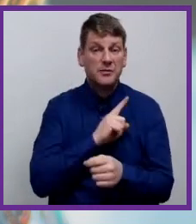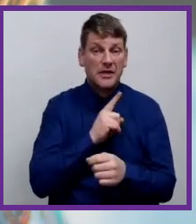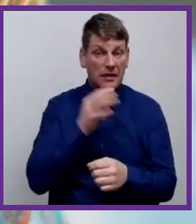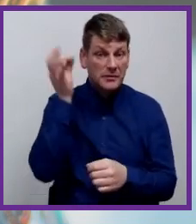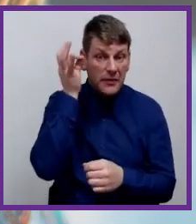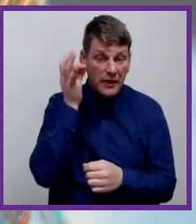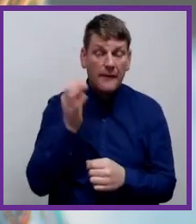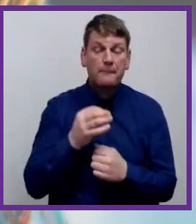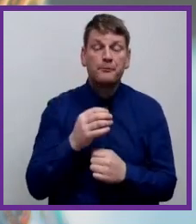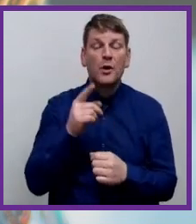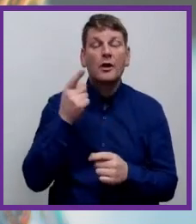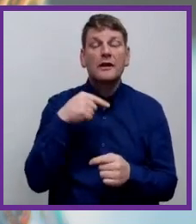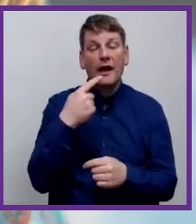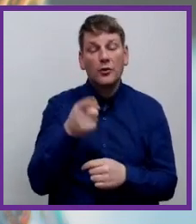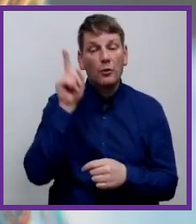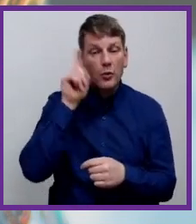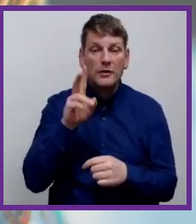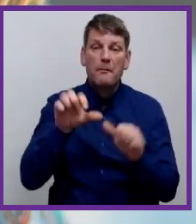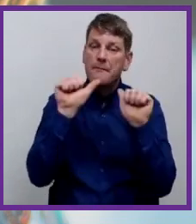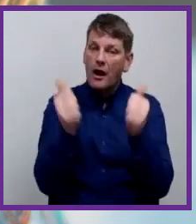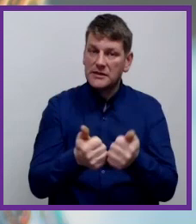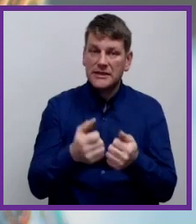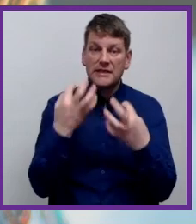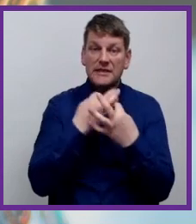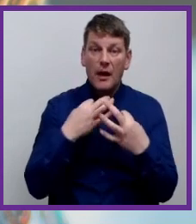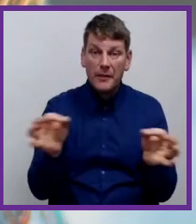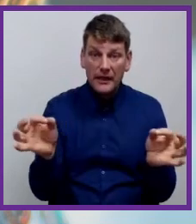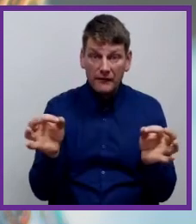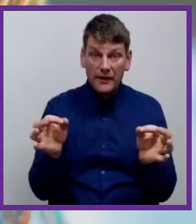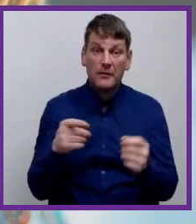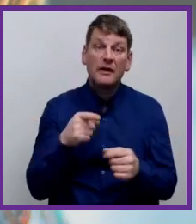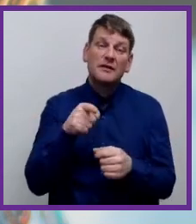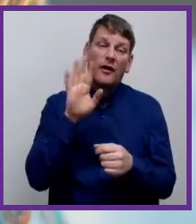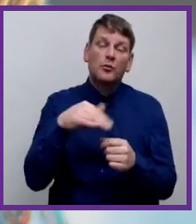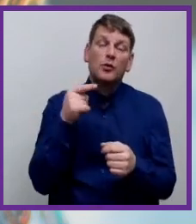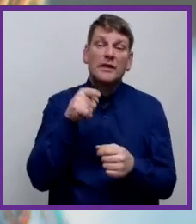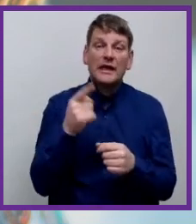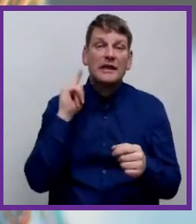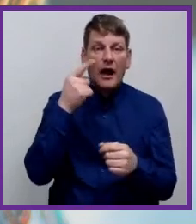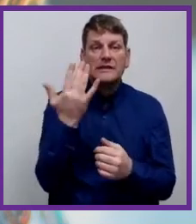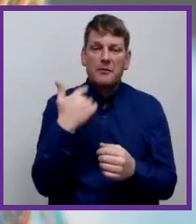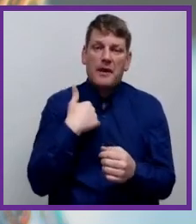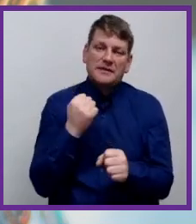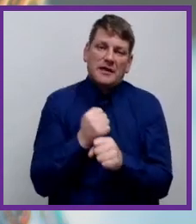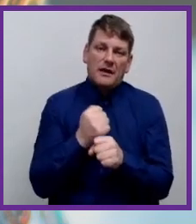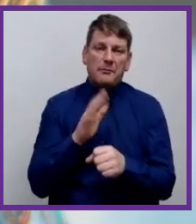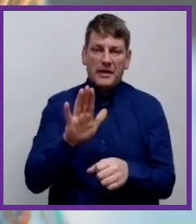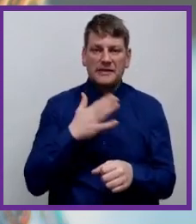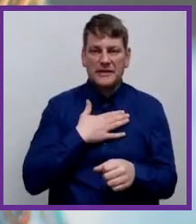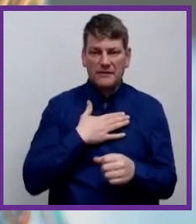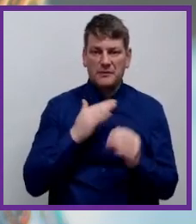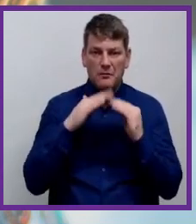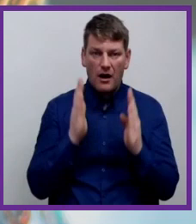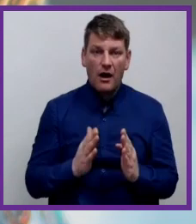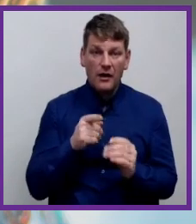ka, protams, mākslinieckā brīvība nu, varbūt tik tālu, cik mēs to darām kaut kur pie sevis mājā, viņa būs